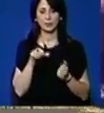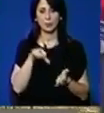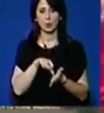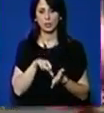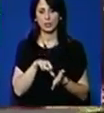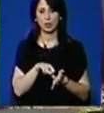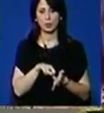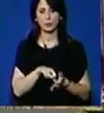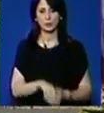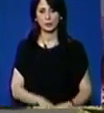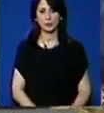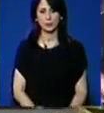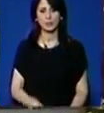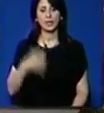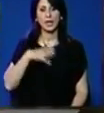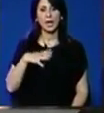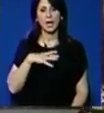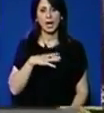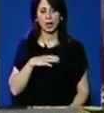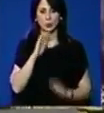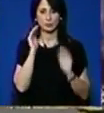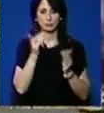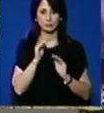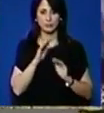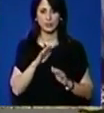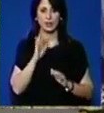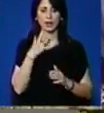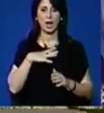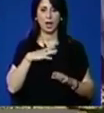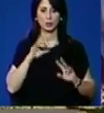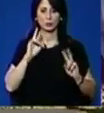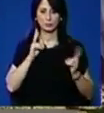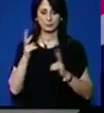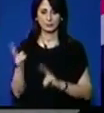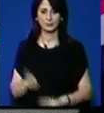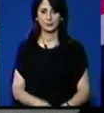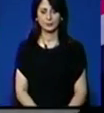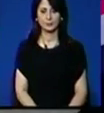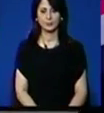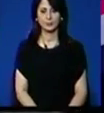მონაწილეობას ქართული ფოლკლორი, ქართული ქორეოგრაფიული ანსამბლები.